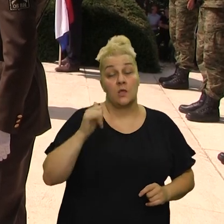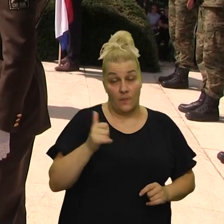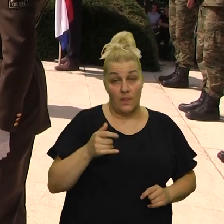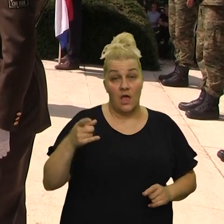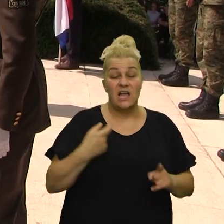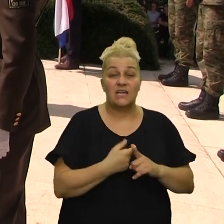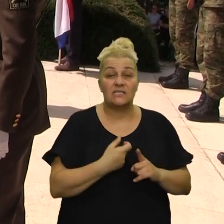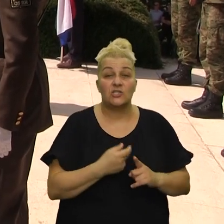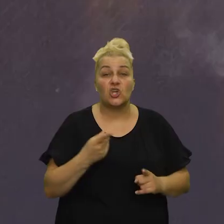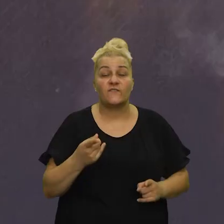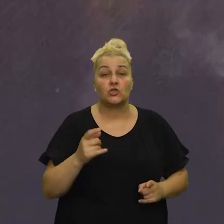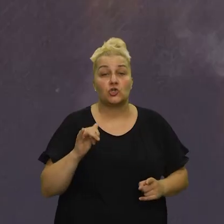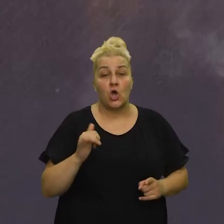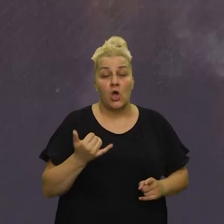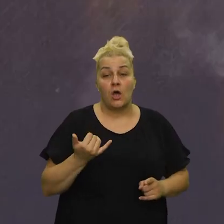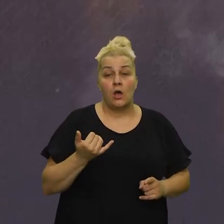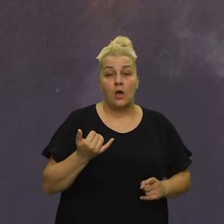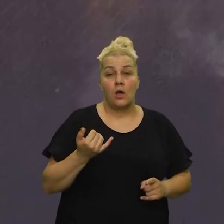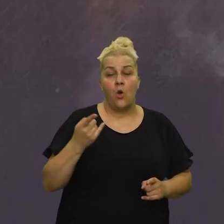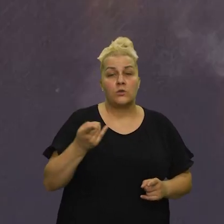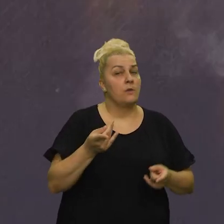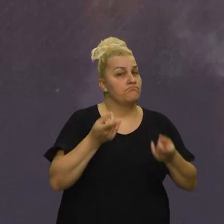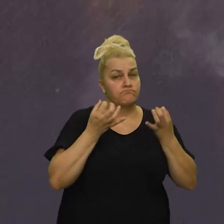Krstičević je